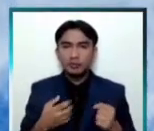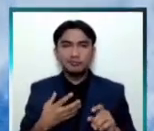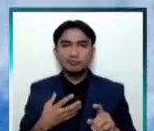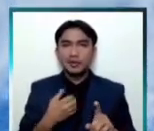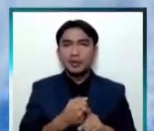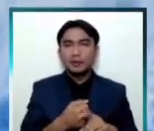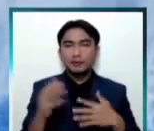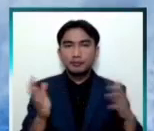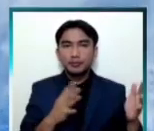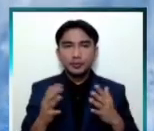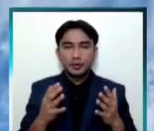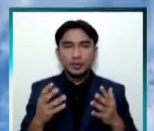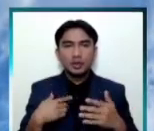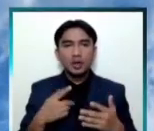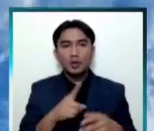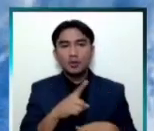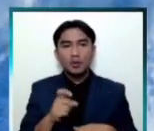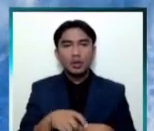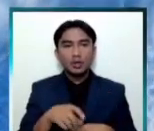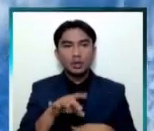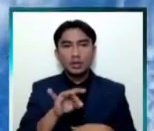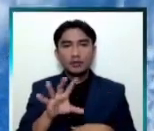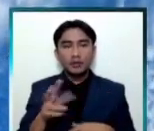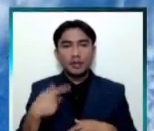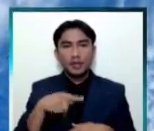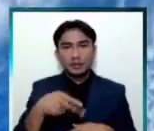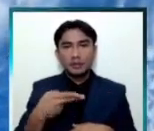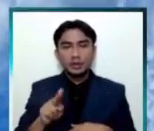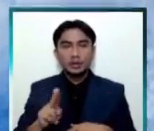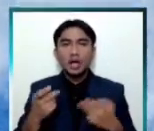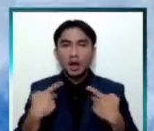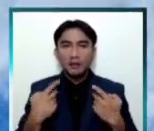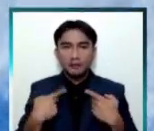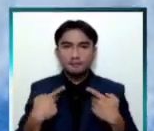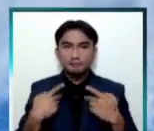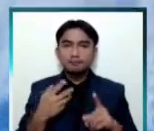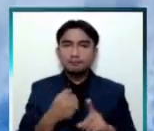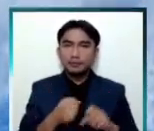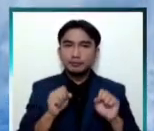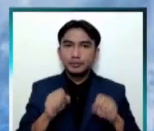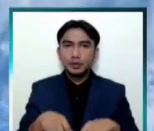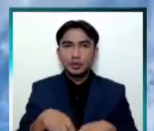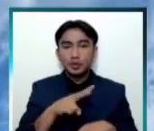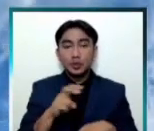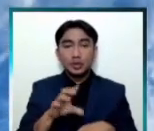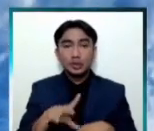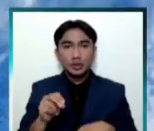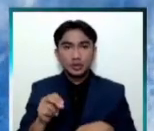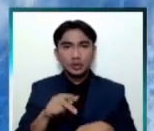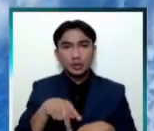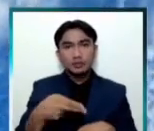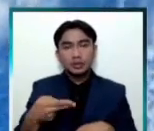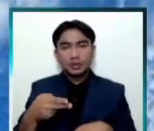hanging 185 kilometers per hour at pagbugsong aabot sa 230 kilometers per hour. Kumikilos